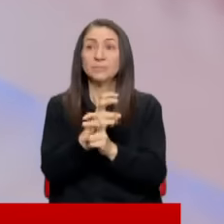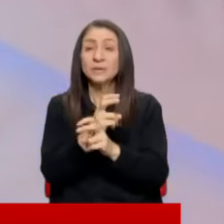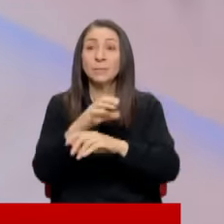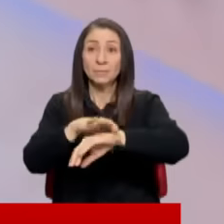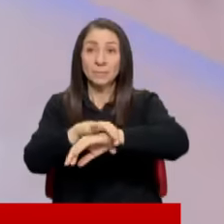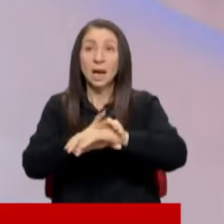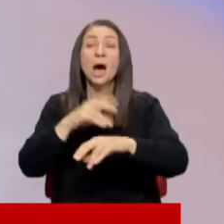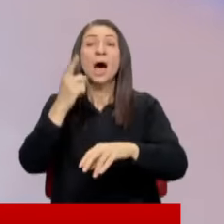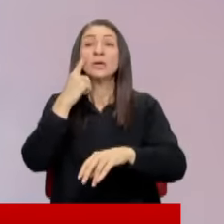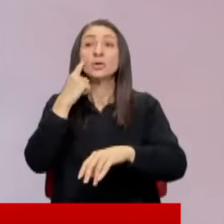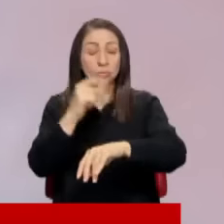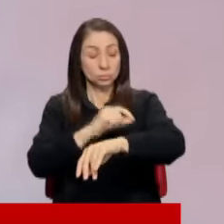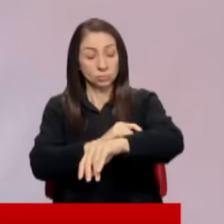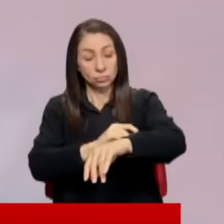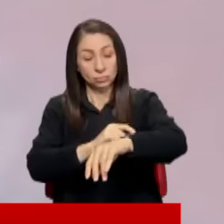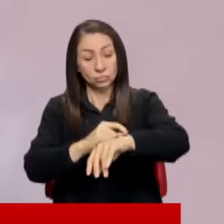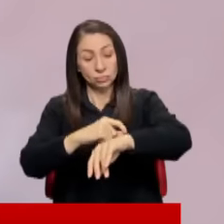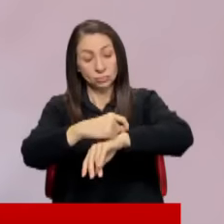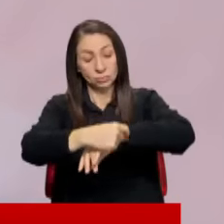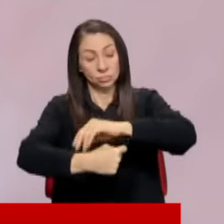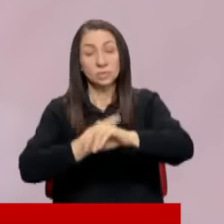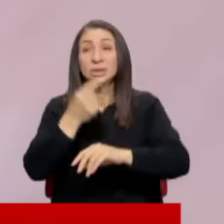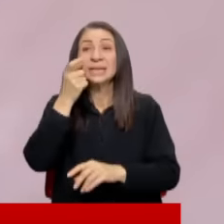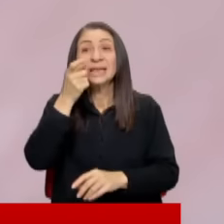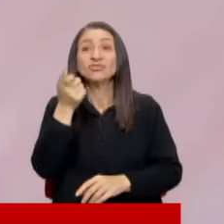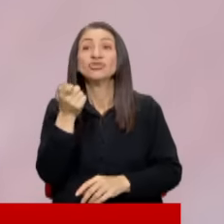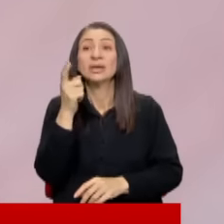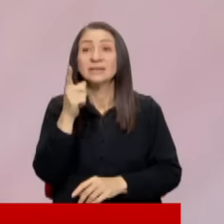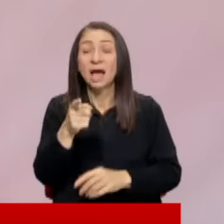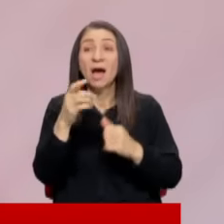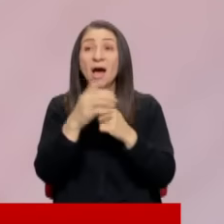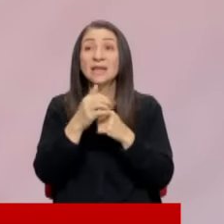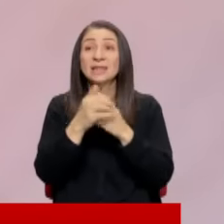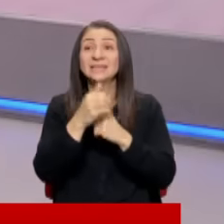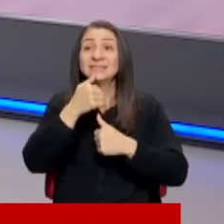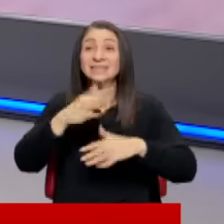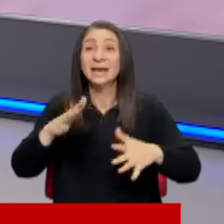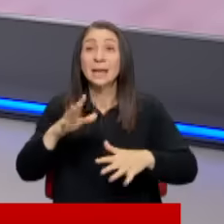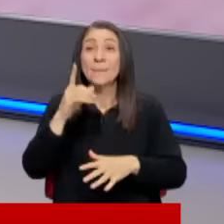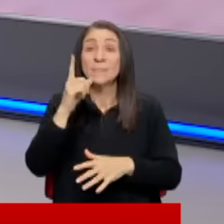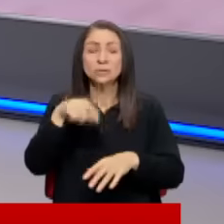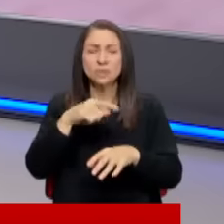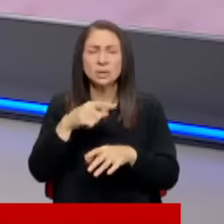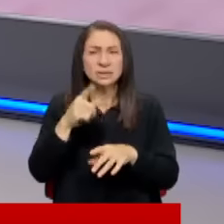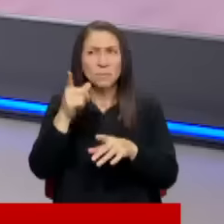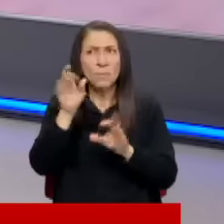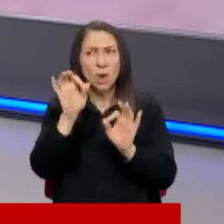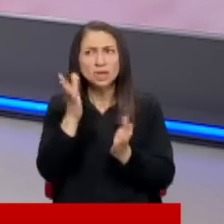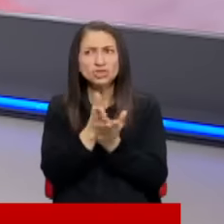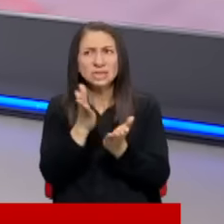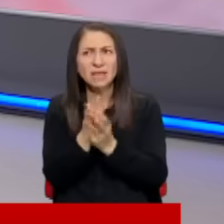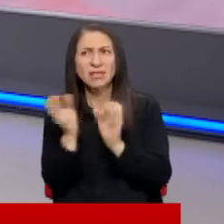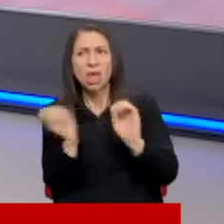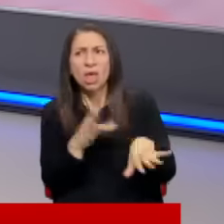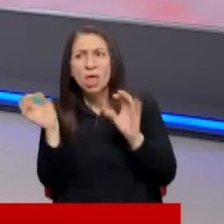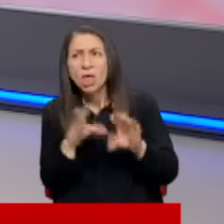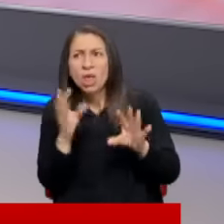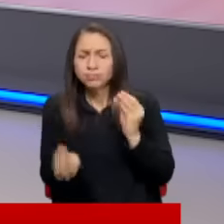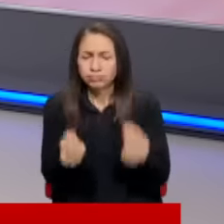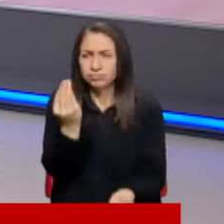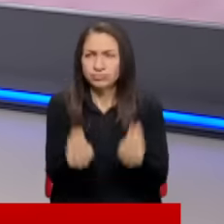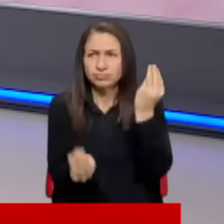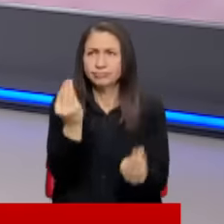bileğinde Mustafa Kemal Atatürk yazılı dövme dikkat çekti. Antalya sahiline bir süredir cesetler, cansız